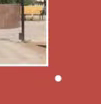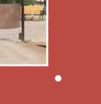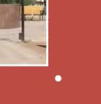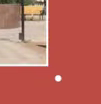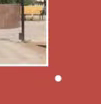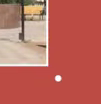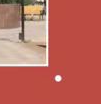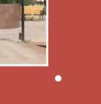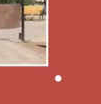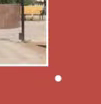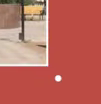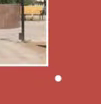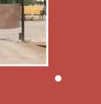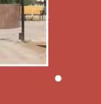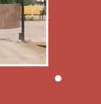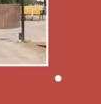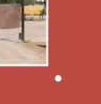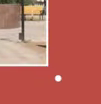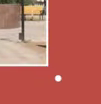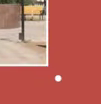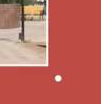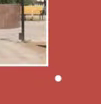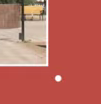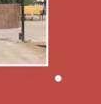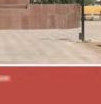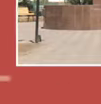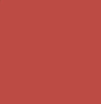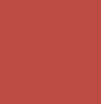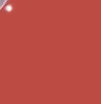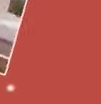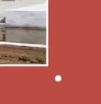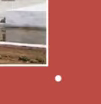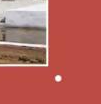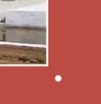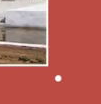Қазалда ауа температурасы күндіз 30 градус ыстықты, түнде 15 градус жылыны көрсетеді.